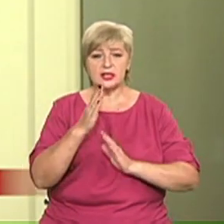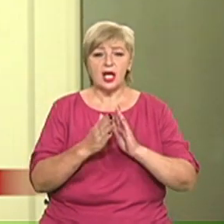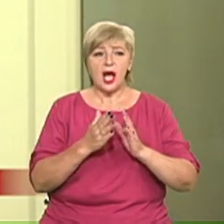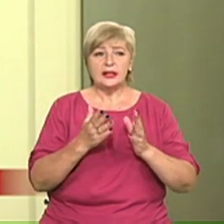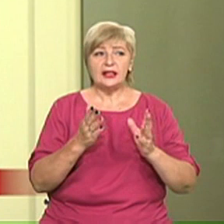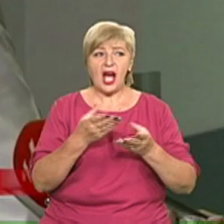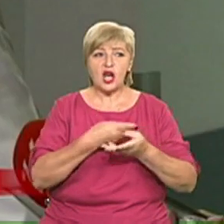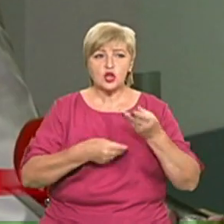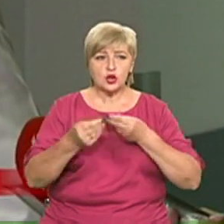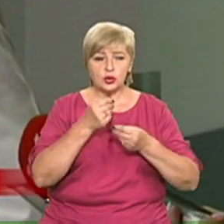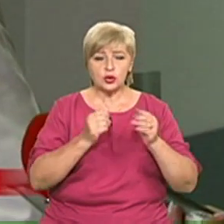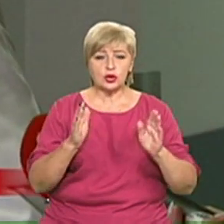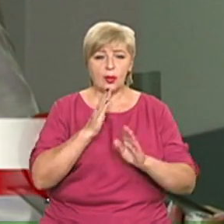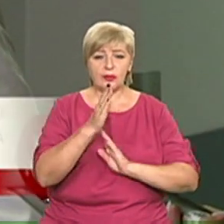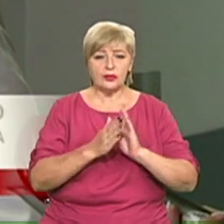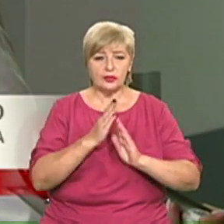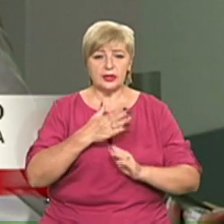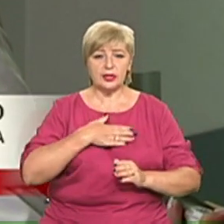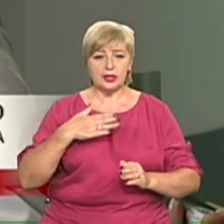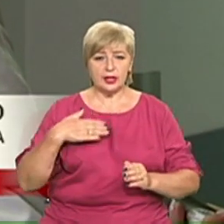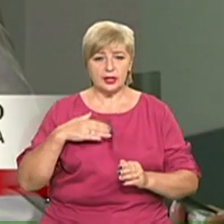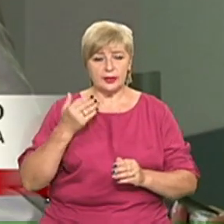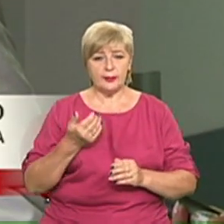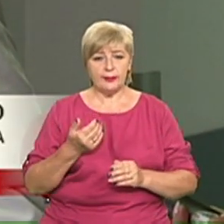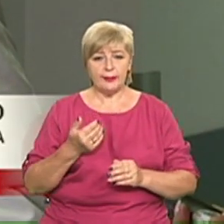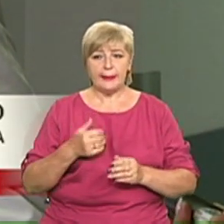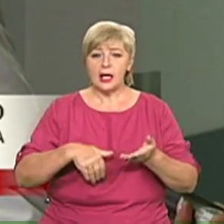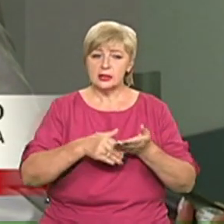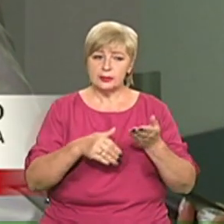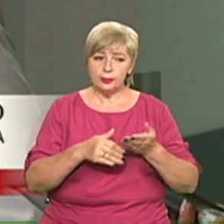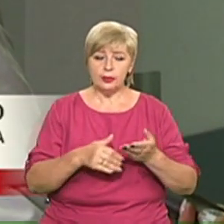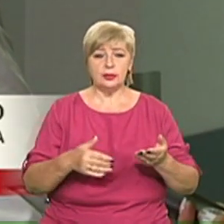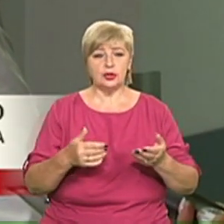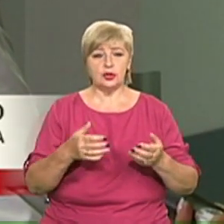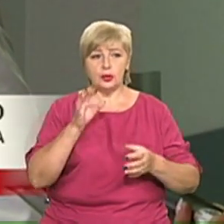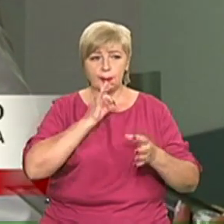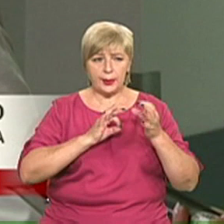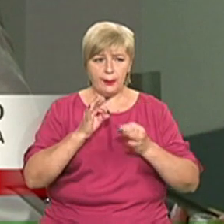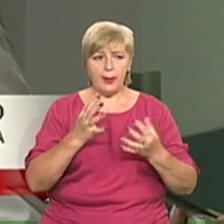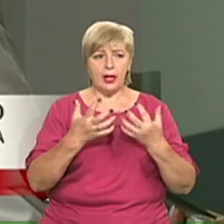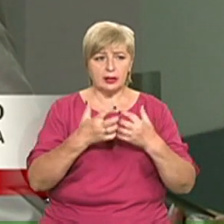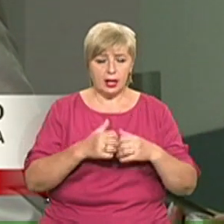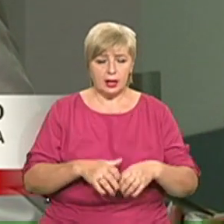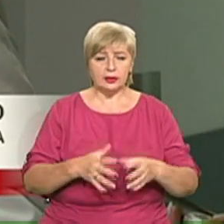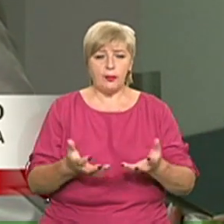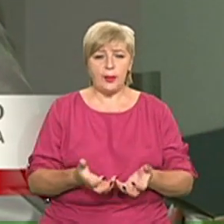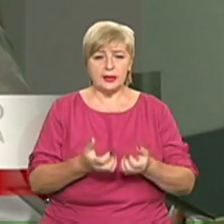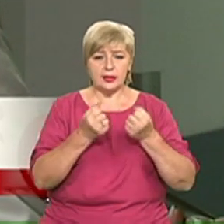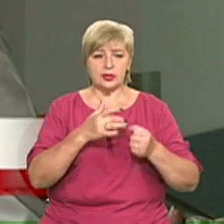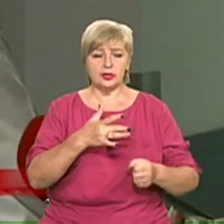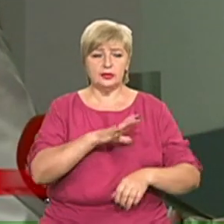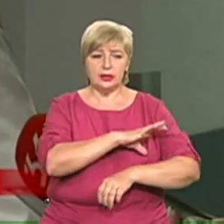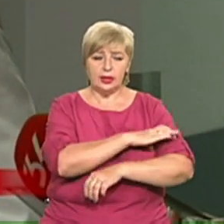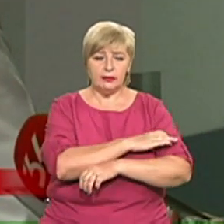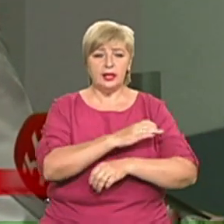вентиляції легенів. Вони з допомогою препаратів підтримують давлення, серцебиєння,